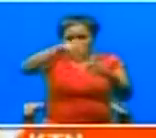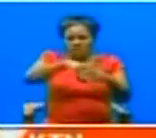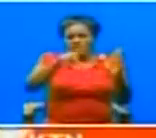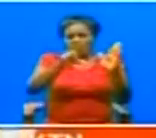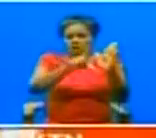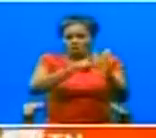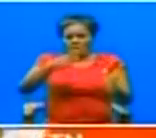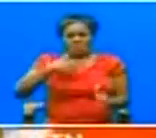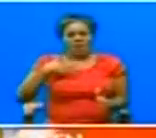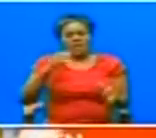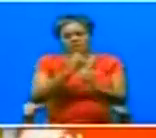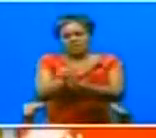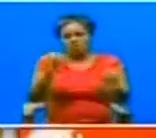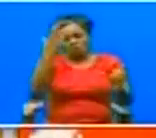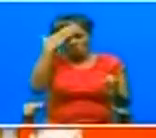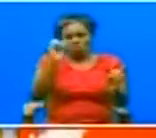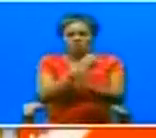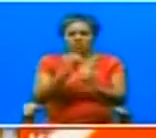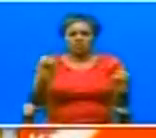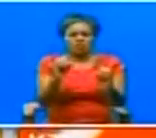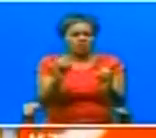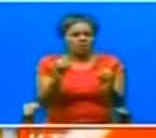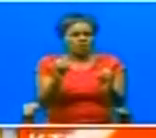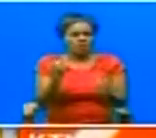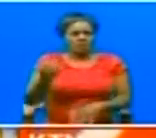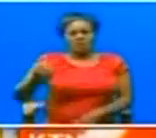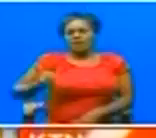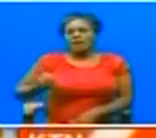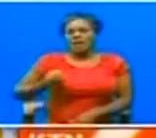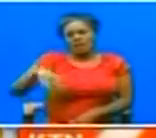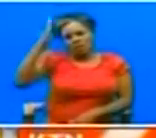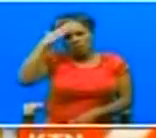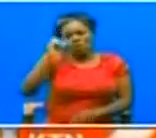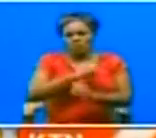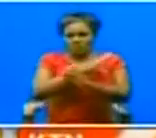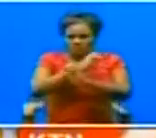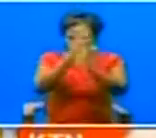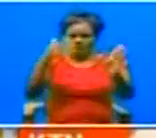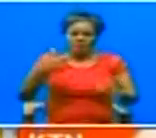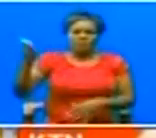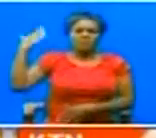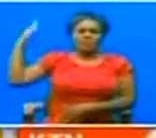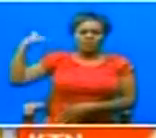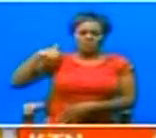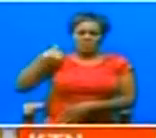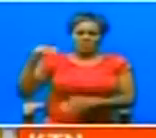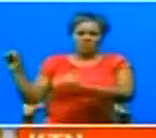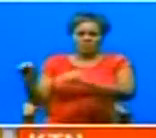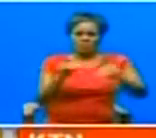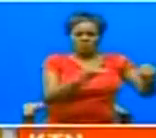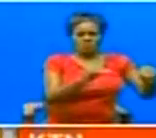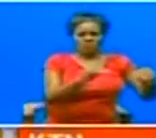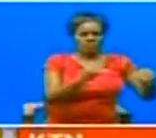ajui, lakini kitoka na elewa na msichana yangu anajua. Mimi zamani imeama kwa